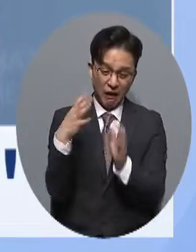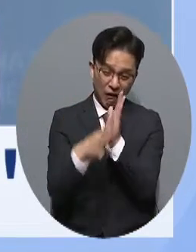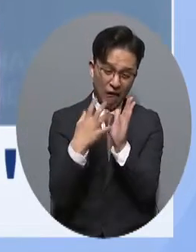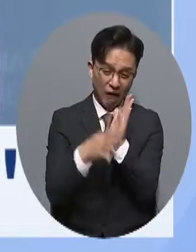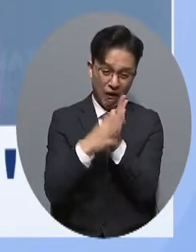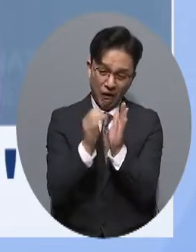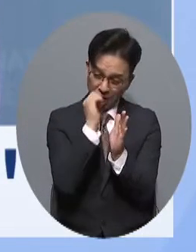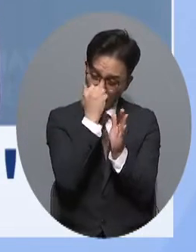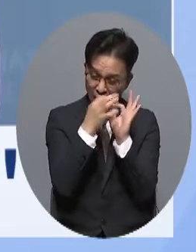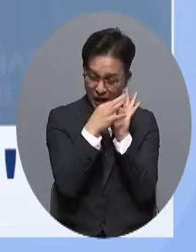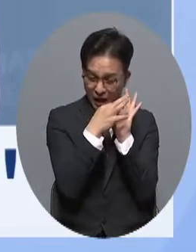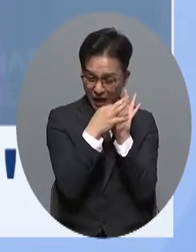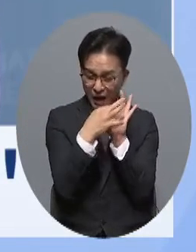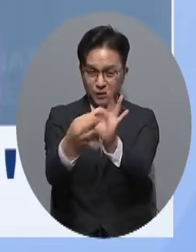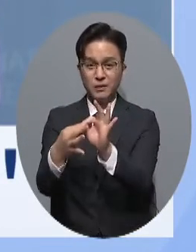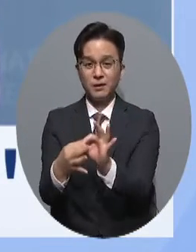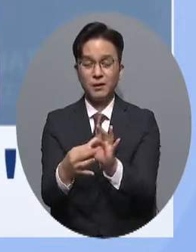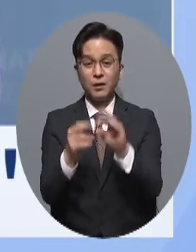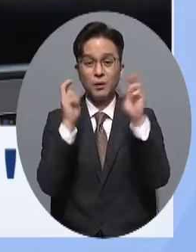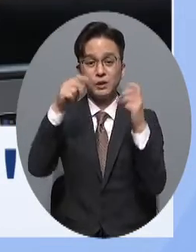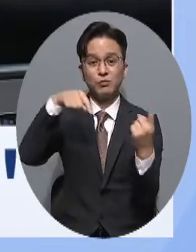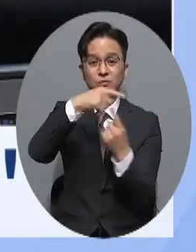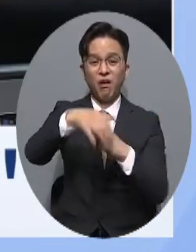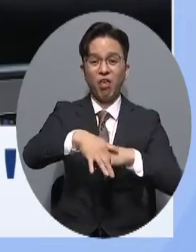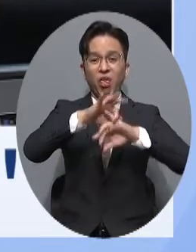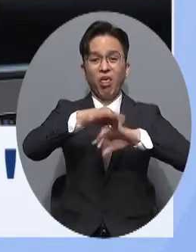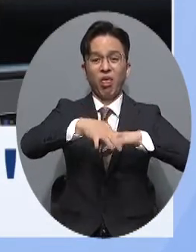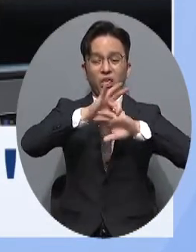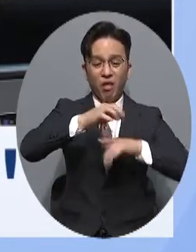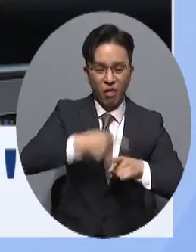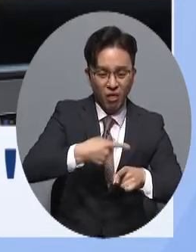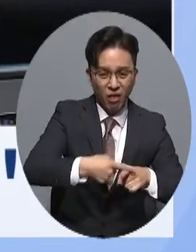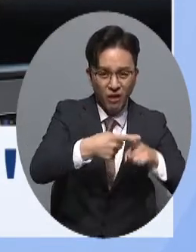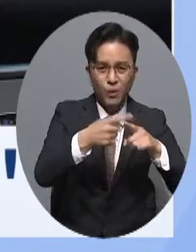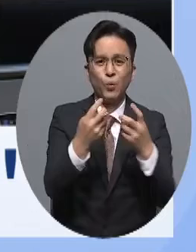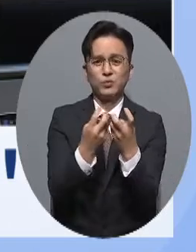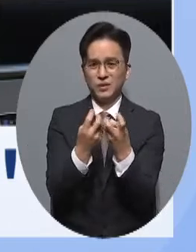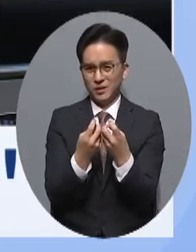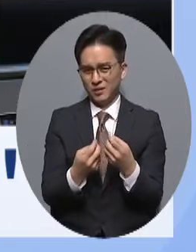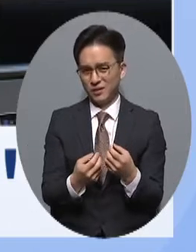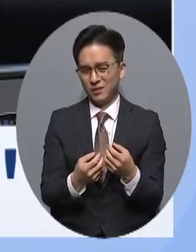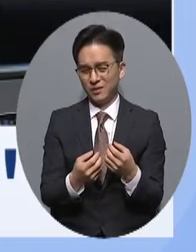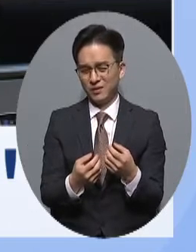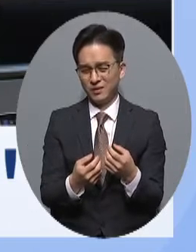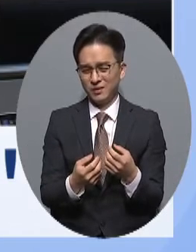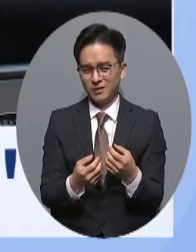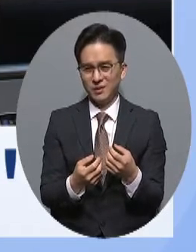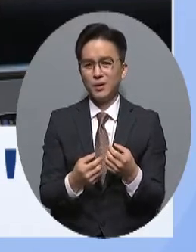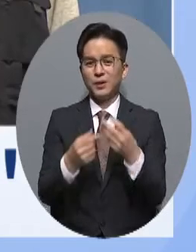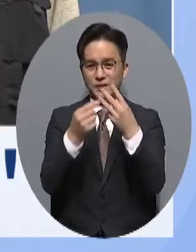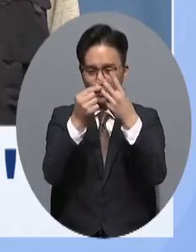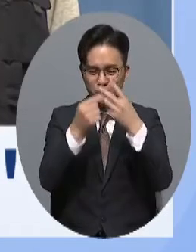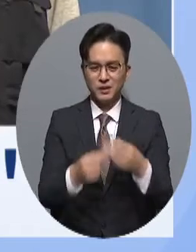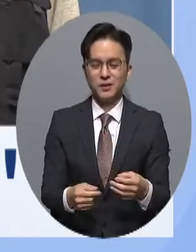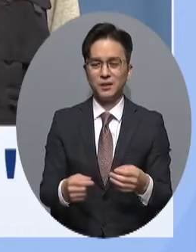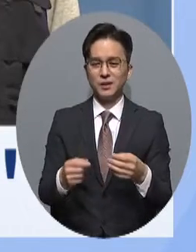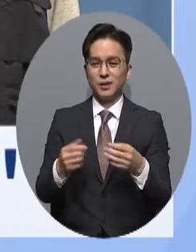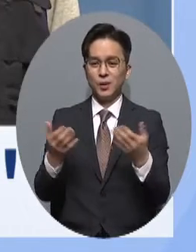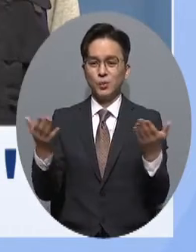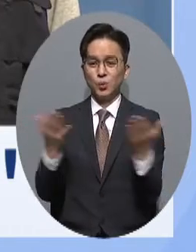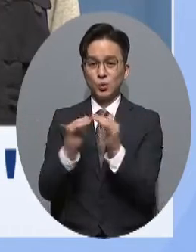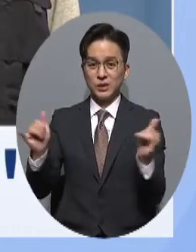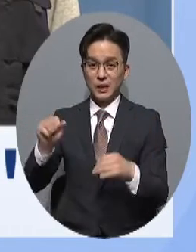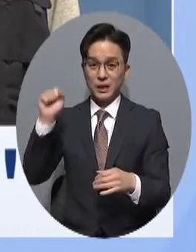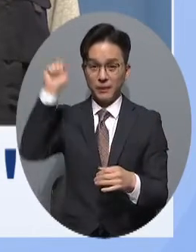무기 대등원칙에 현저히 어긋나기 때문에 평등 원칙에도 어긋난다 이런 얘기가 지금 나오고 있습니다 결국 그 이와 같은 문제는 근본은